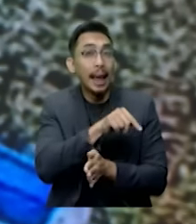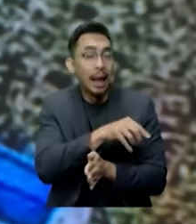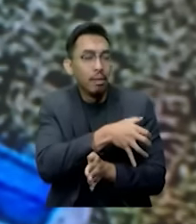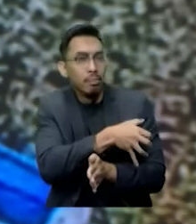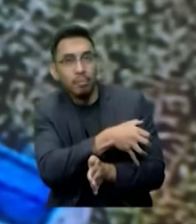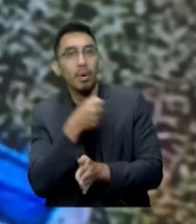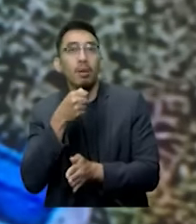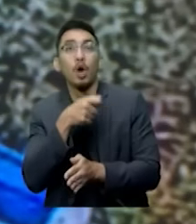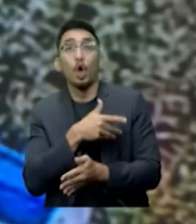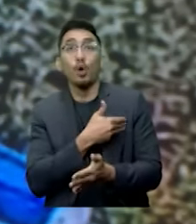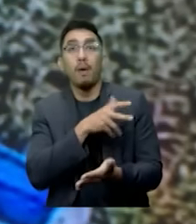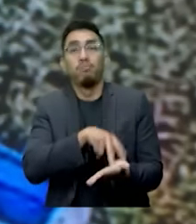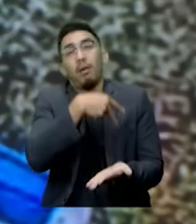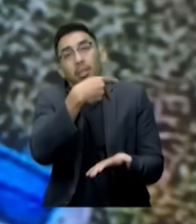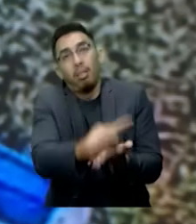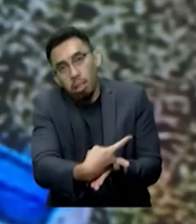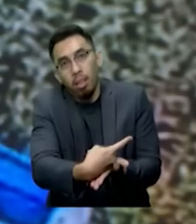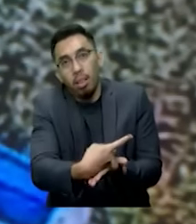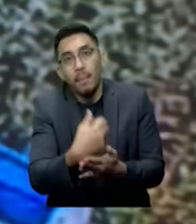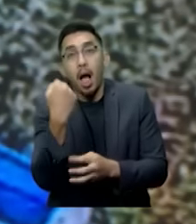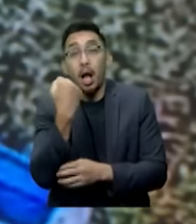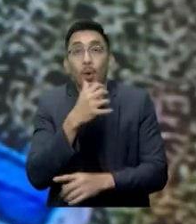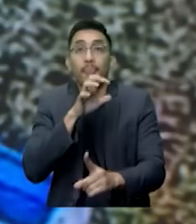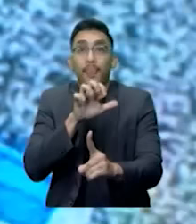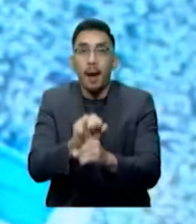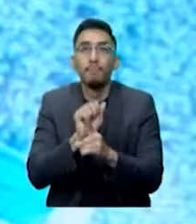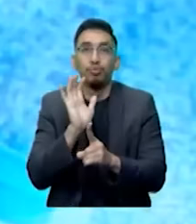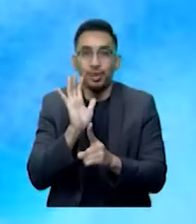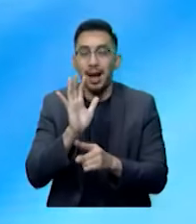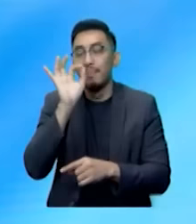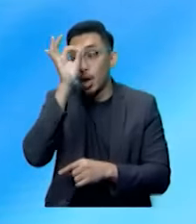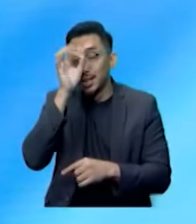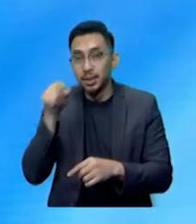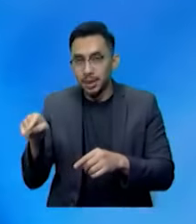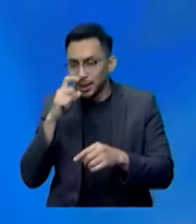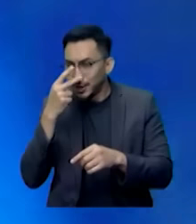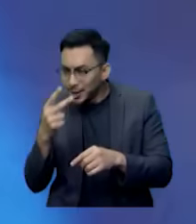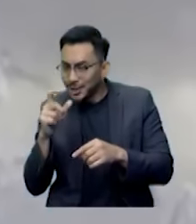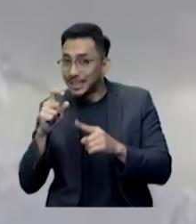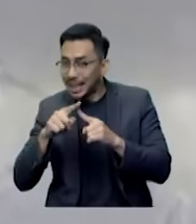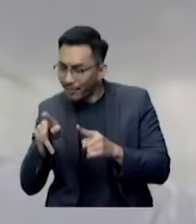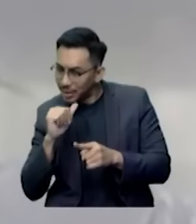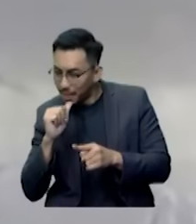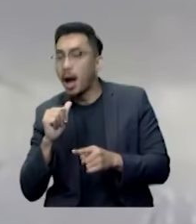hingga korban terjungkal di jalan. Pelaku tertangkap setelah polisi menyelidiki rekaman CCTV.